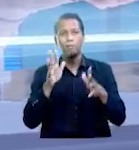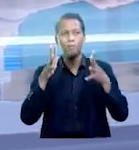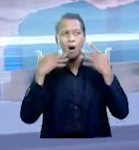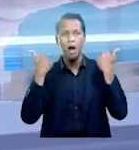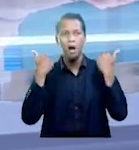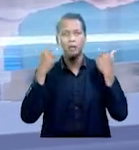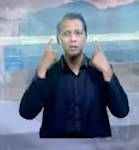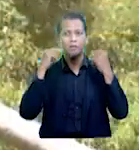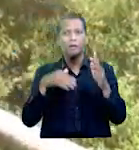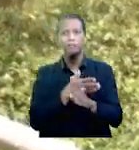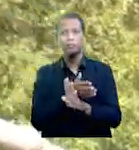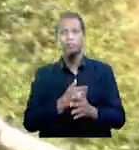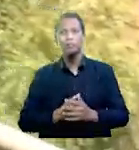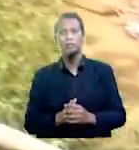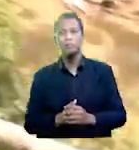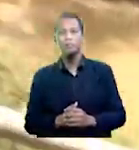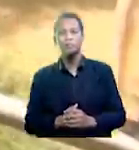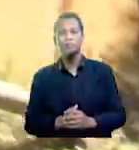Timur.